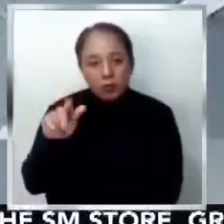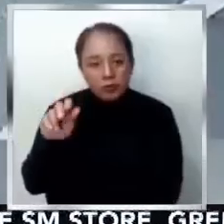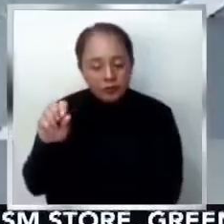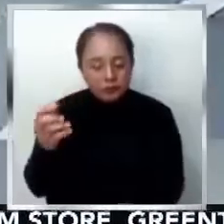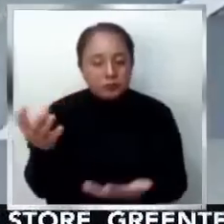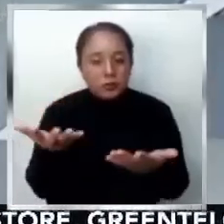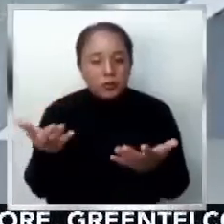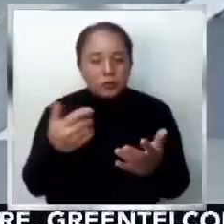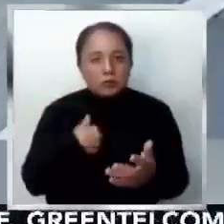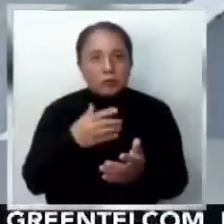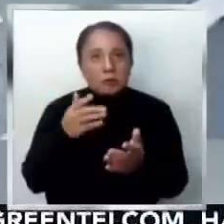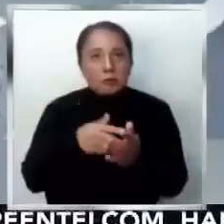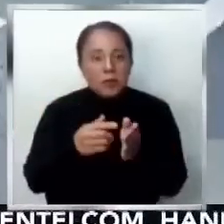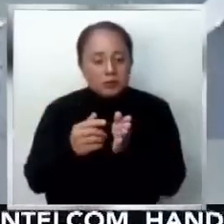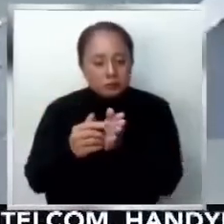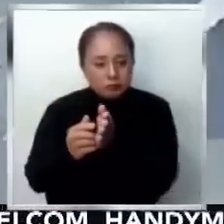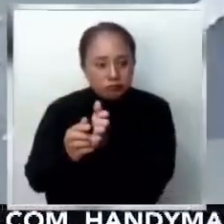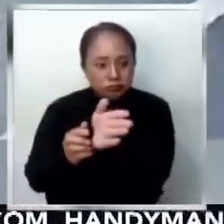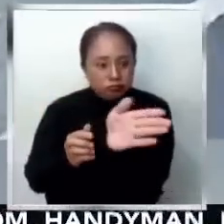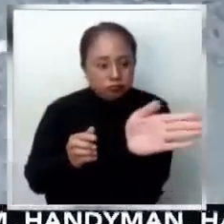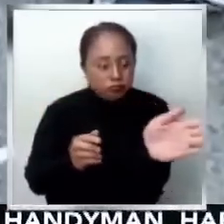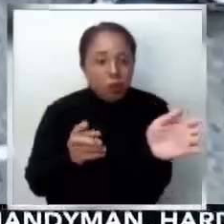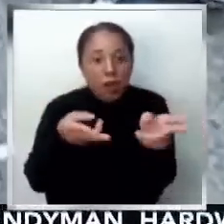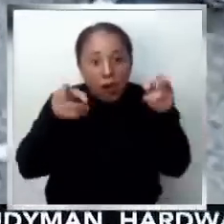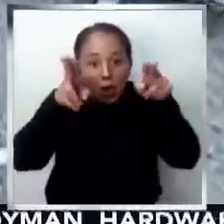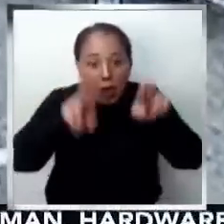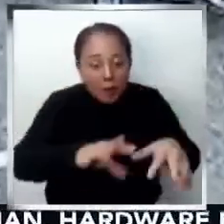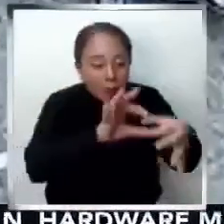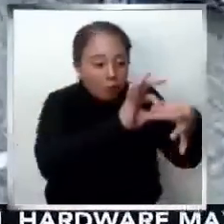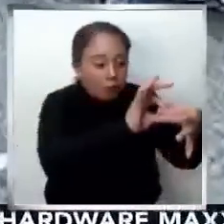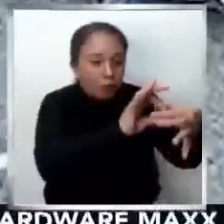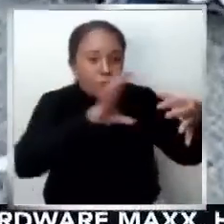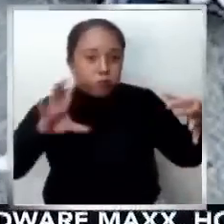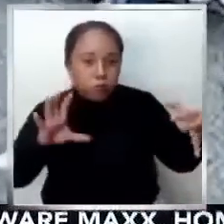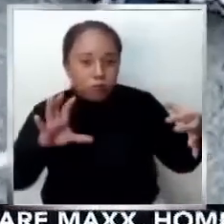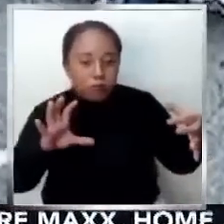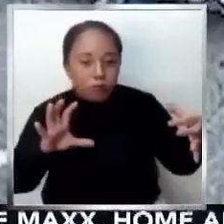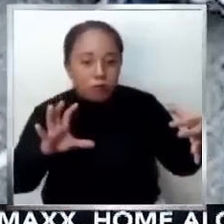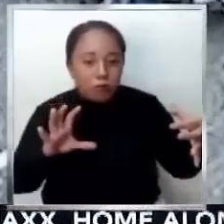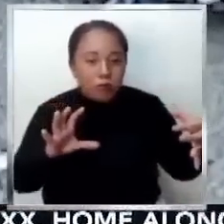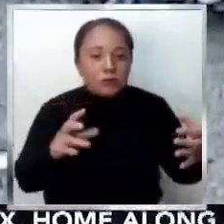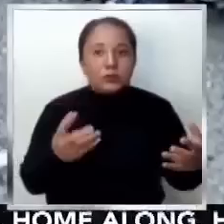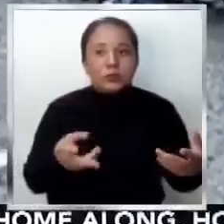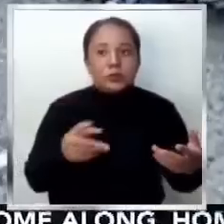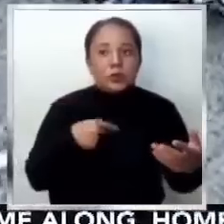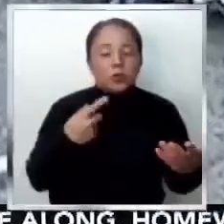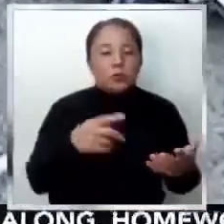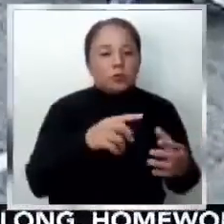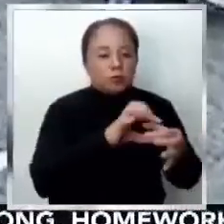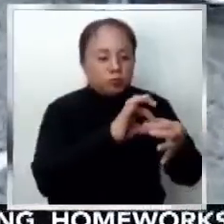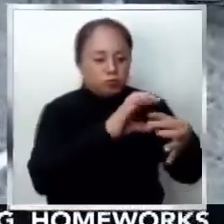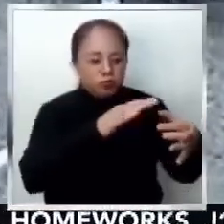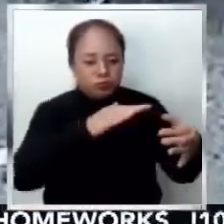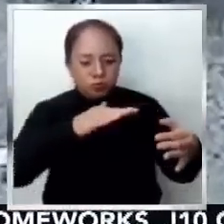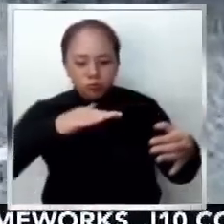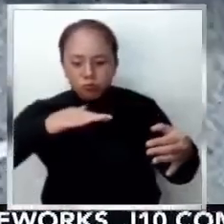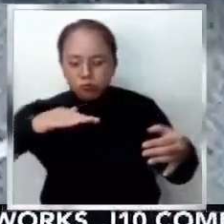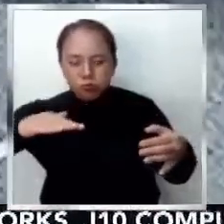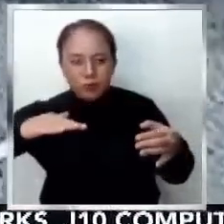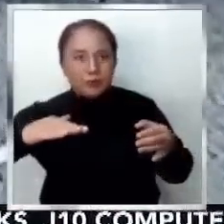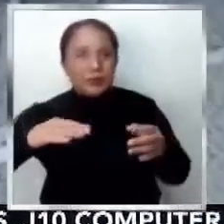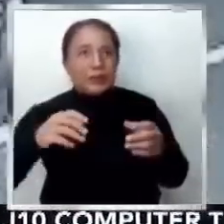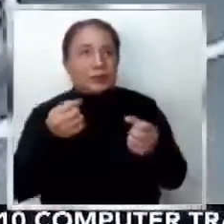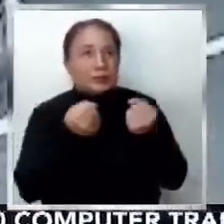kanan ng forklift, biglang bumitaw ang tow bar. Dumausdos patras ang truck hanggang ibinangga na lang ito ng driver sa